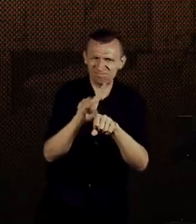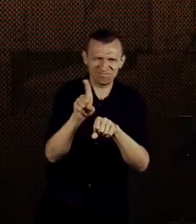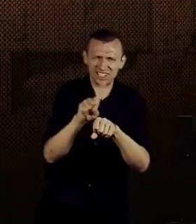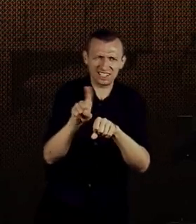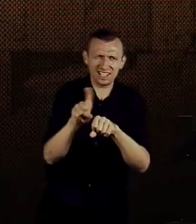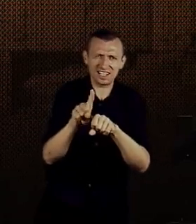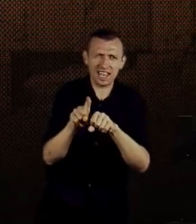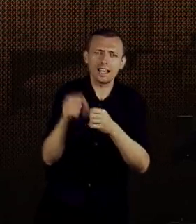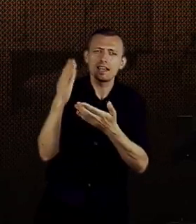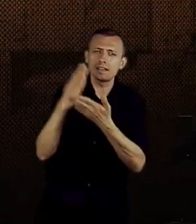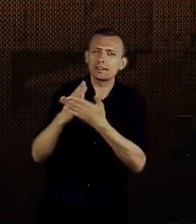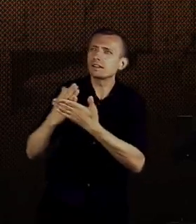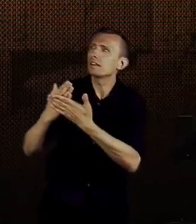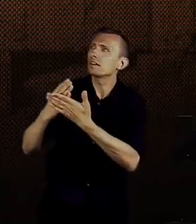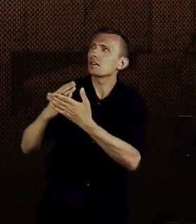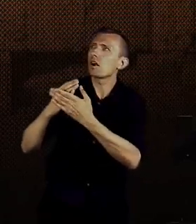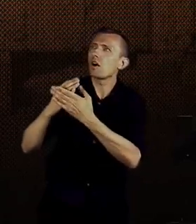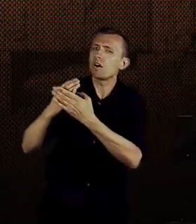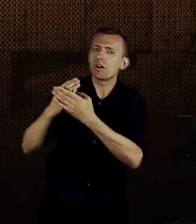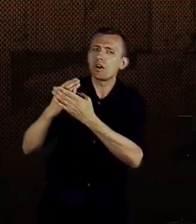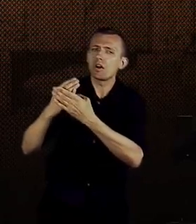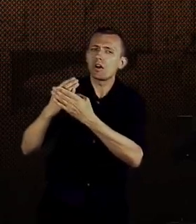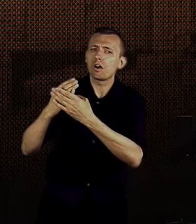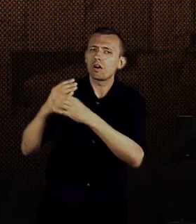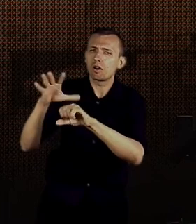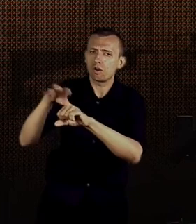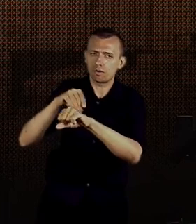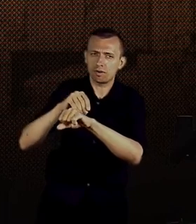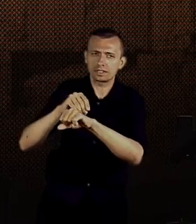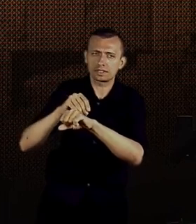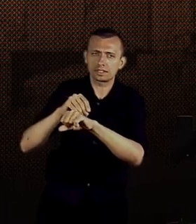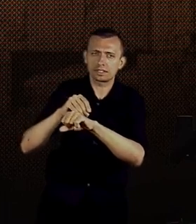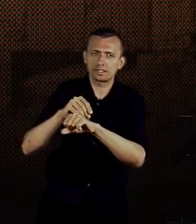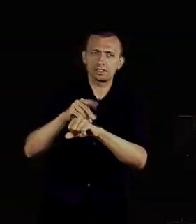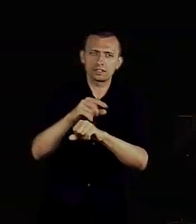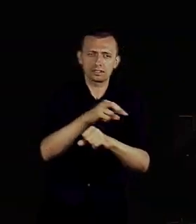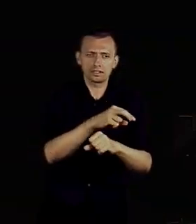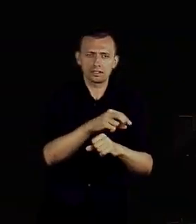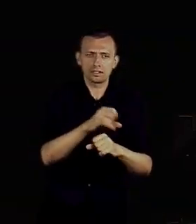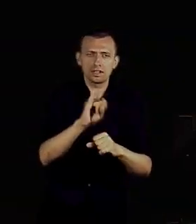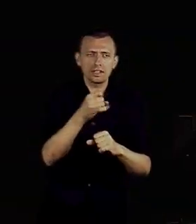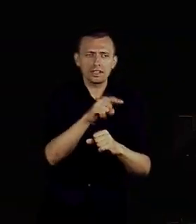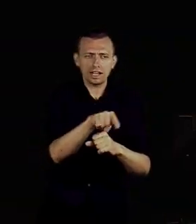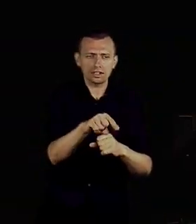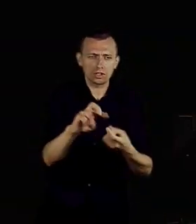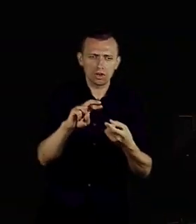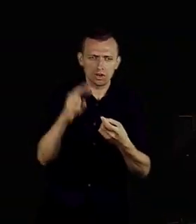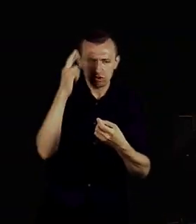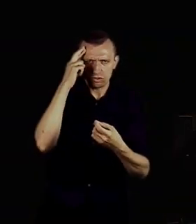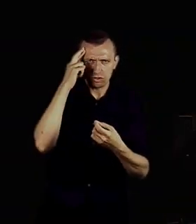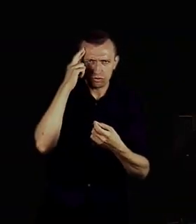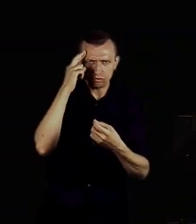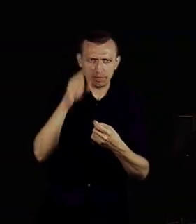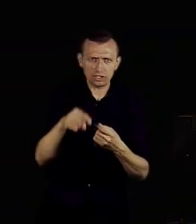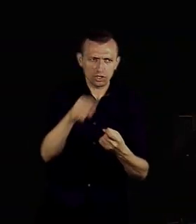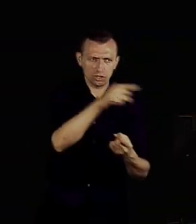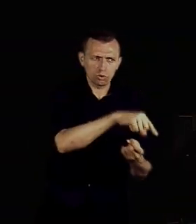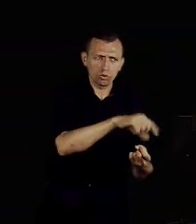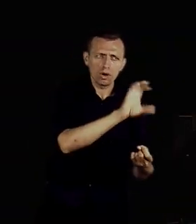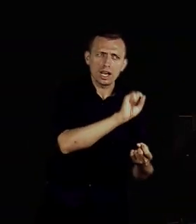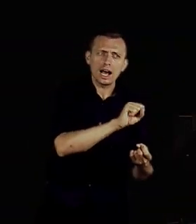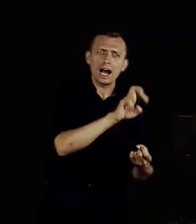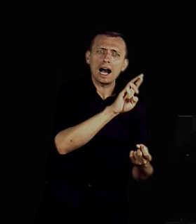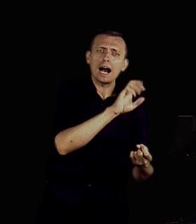tylko pozorna sprzeczność. A kluczem do zrozumienia tej pozornej sprzeczności jest to, że